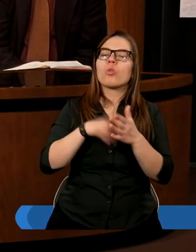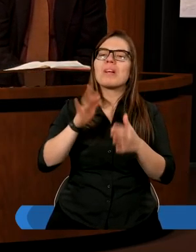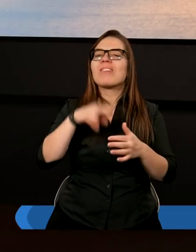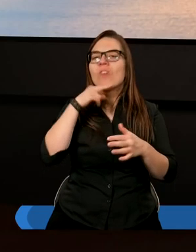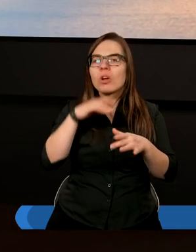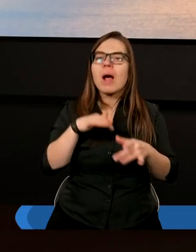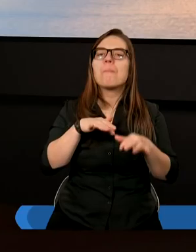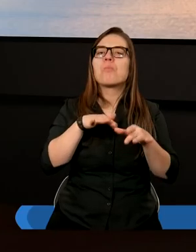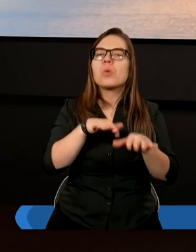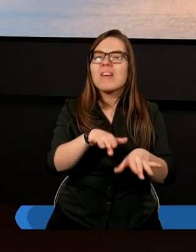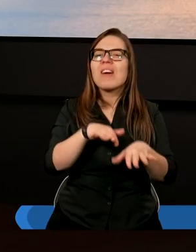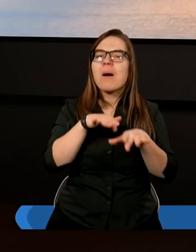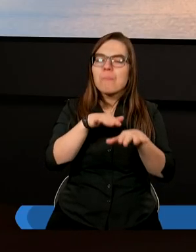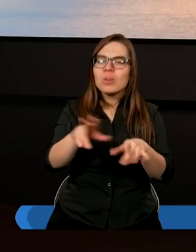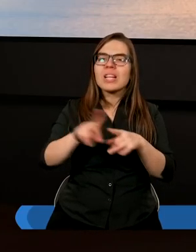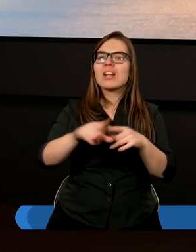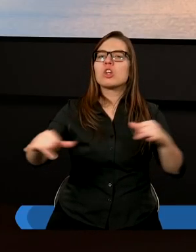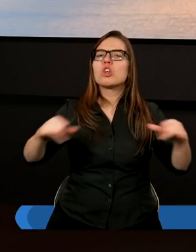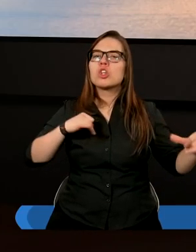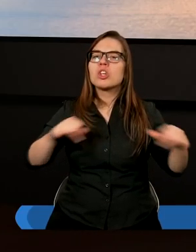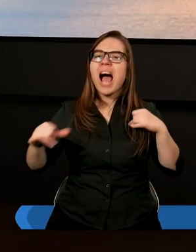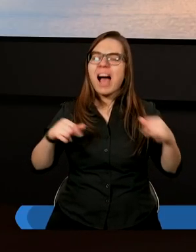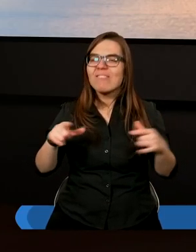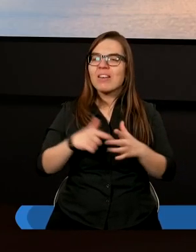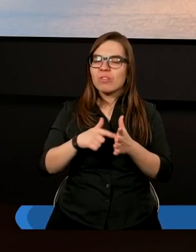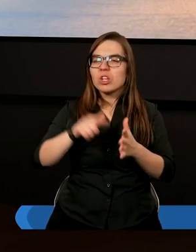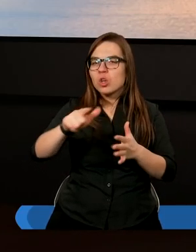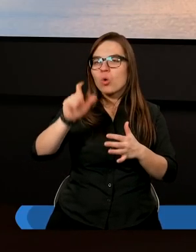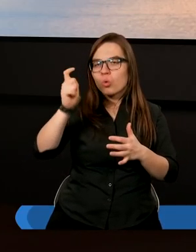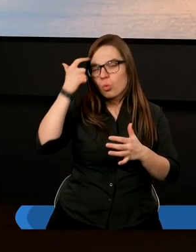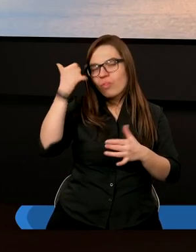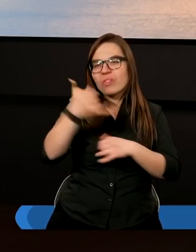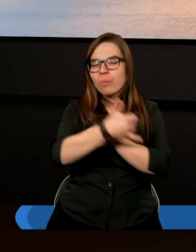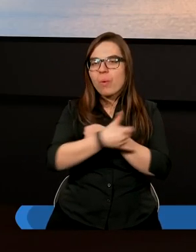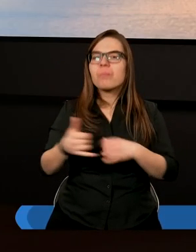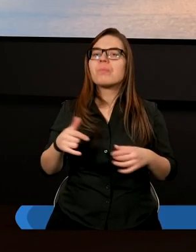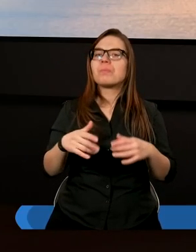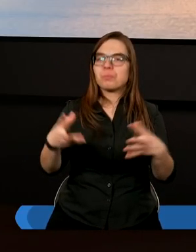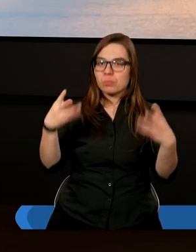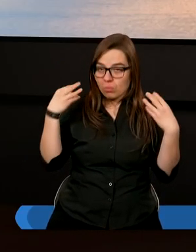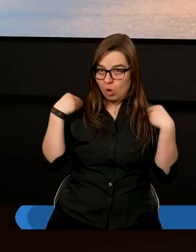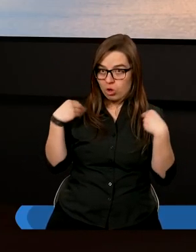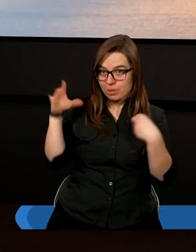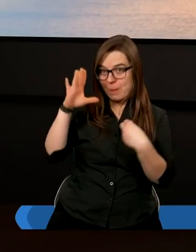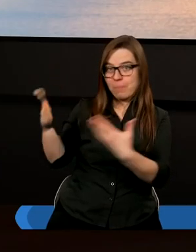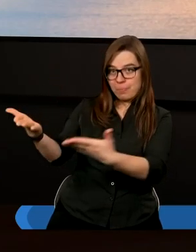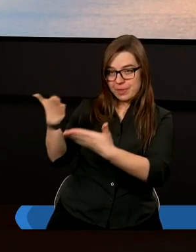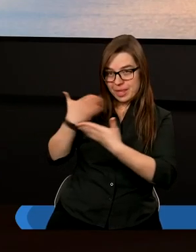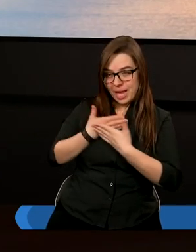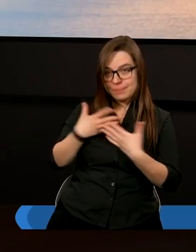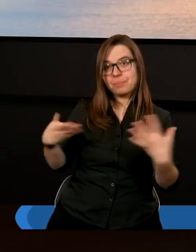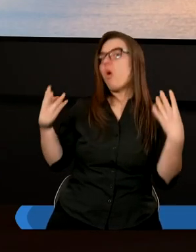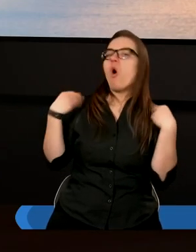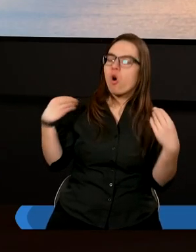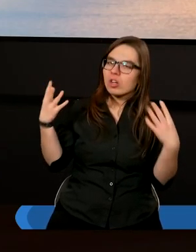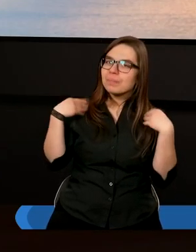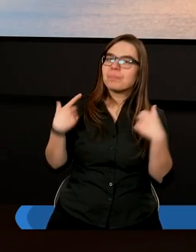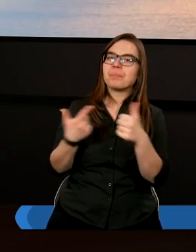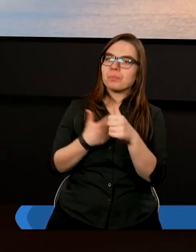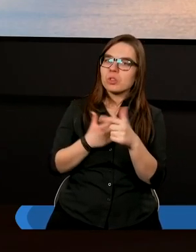to jest to to jest to co podkreślaliśmy otrzymaliśmy otrzymujemy